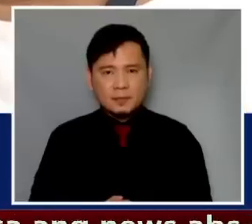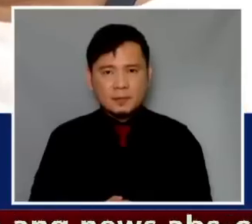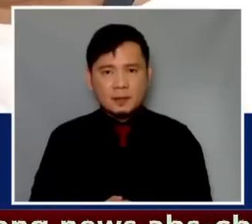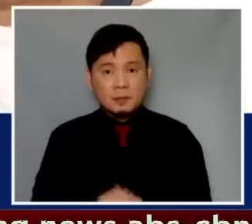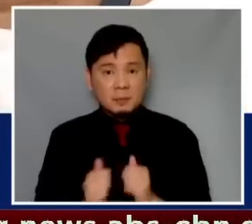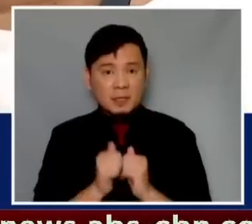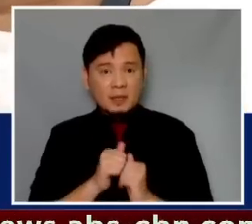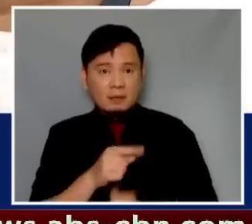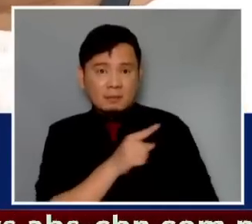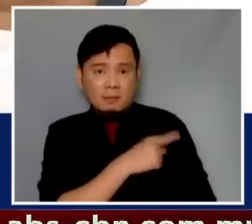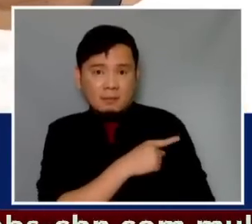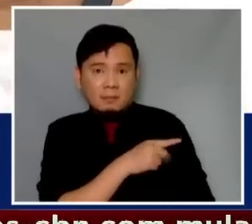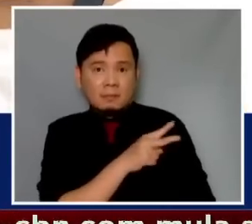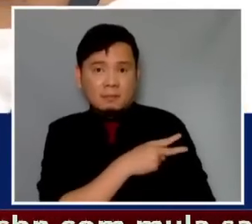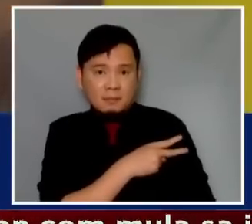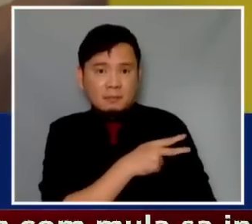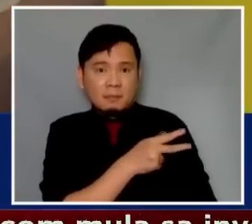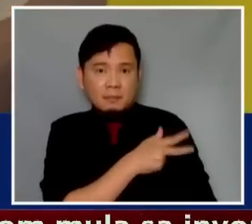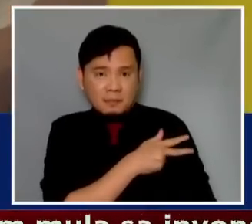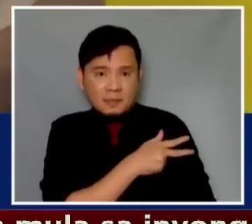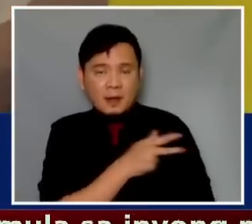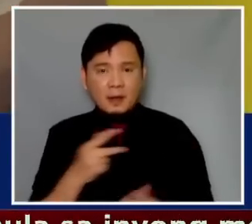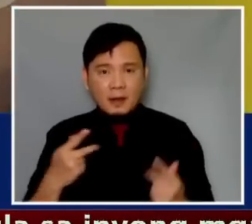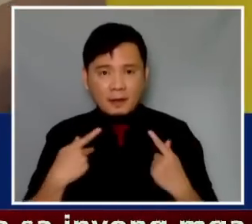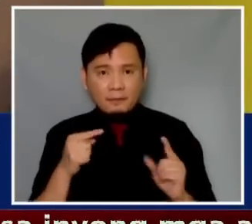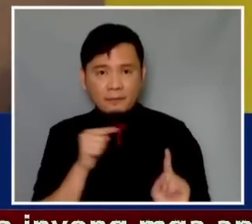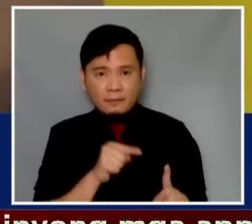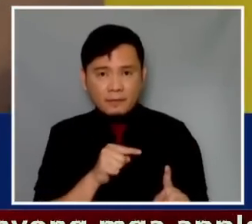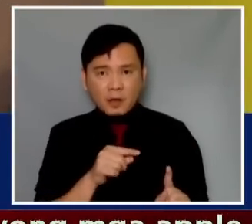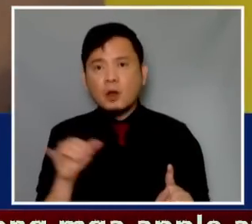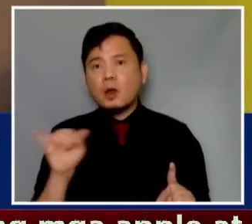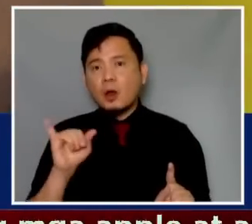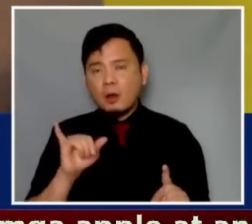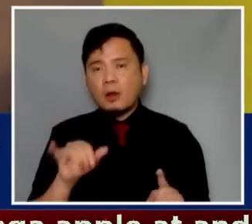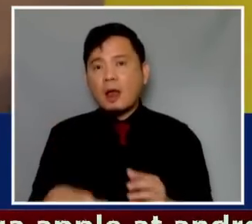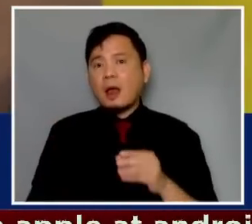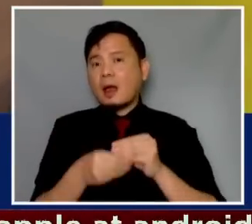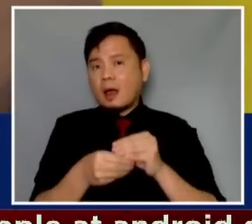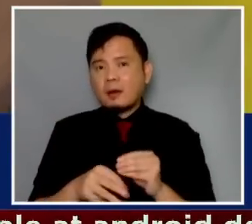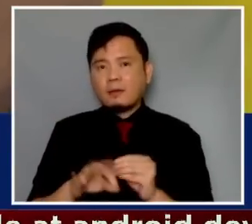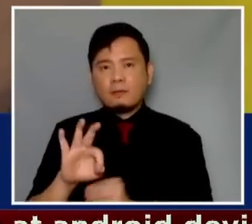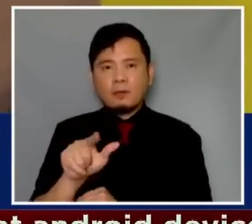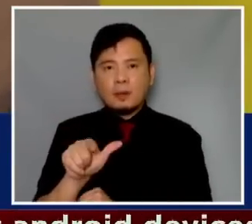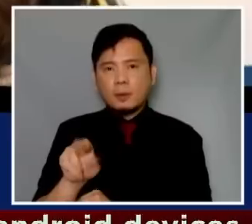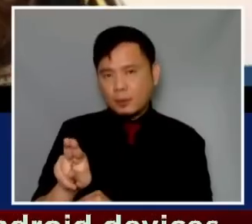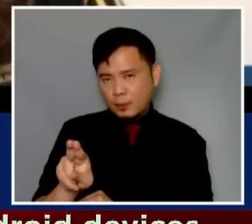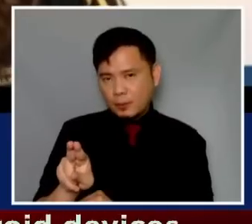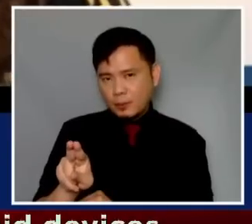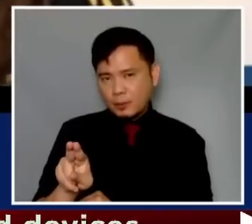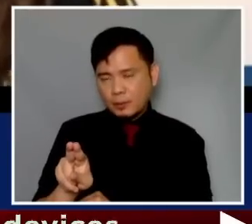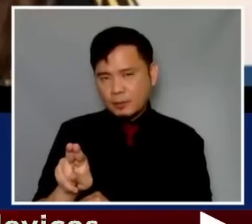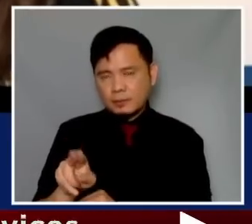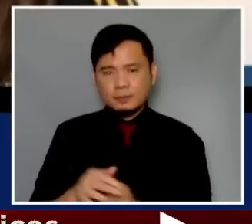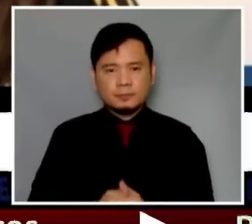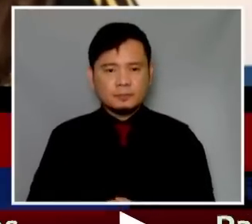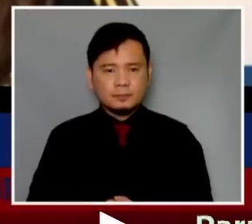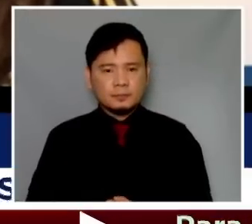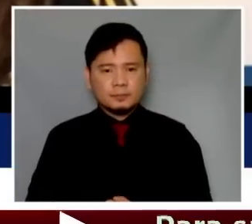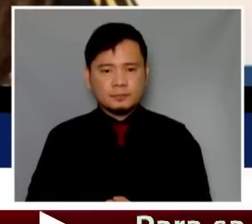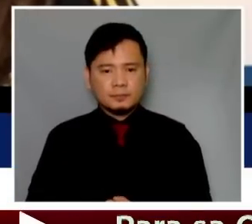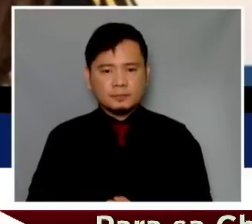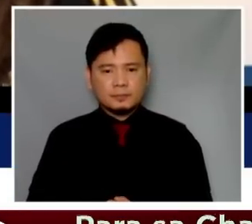at booster shot ng COVID vaccine at magpaturok din ng flu vaccine. Lalong-lalo na kung may